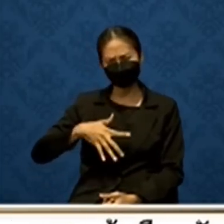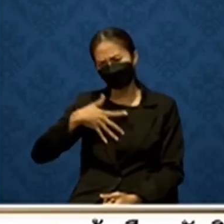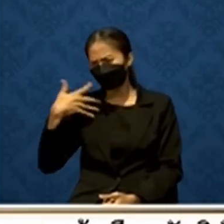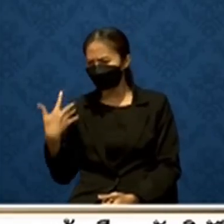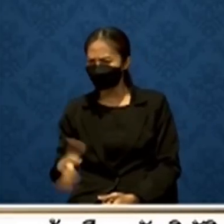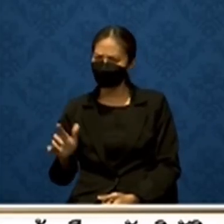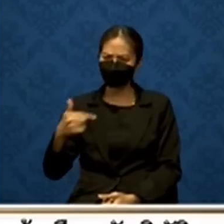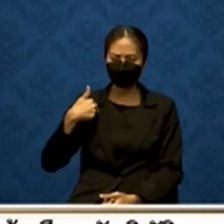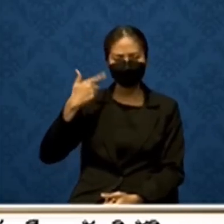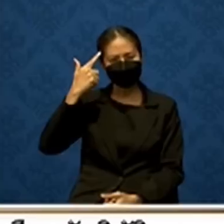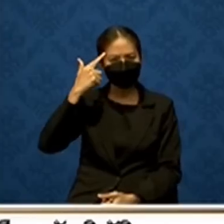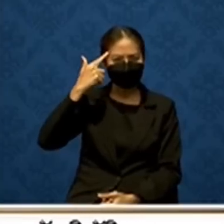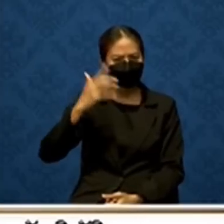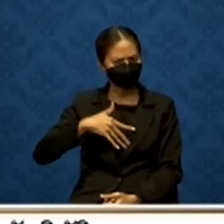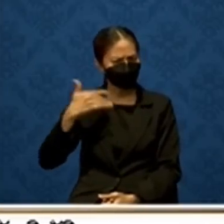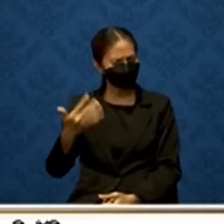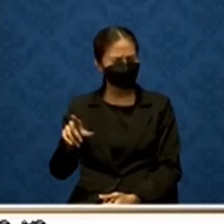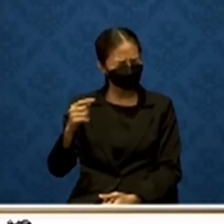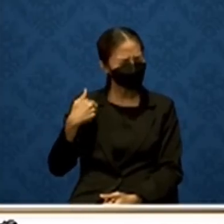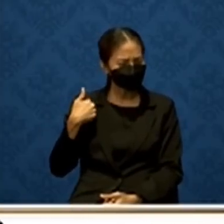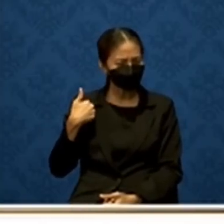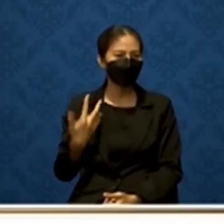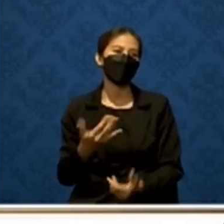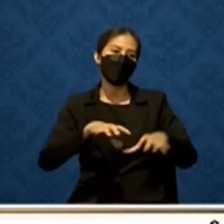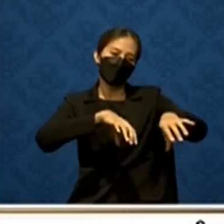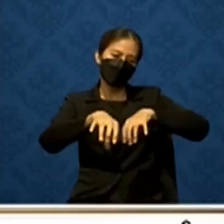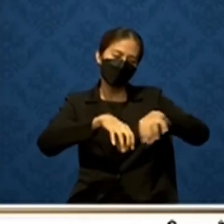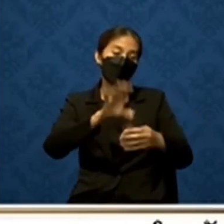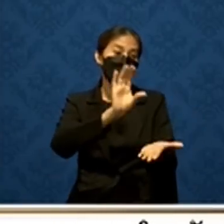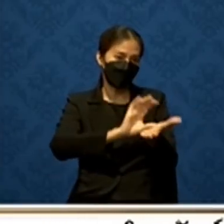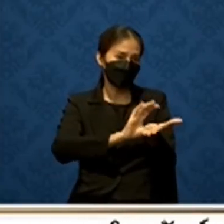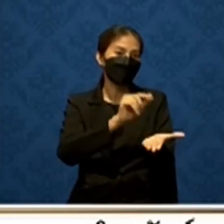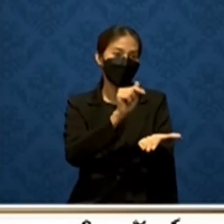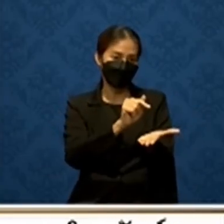สกวามนอยู่ใ้เหวแต่พยุยัไม่เข้าฝนยไม่ตกเราจัดงบประมาแบนี้ครับ